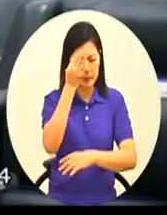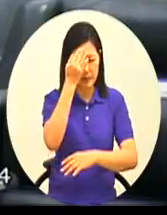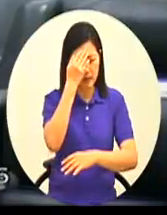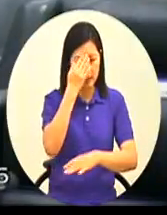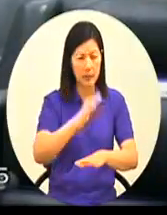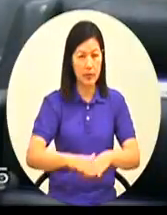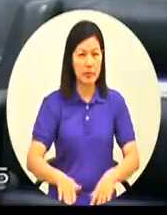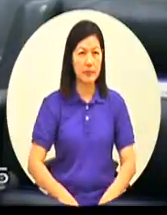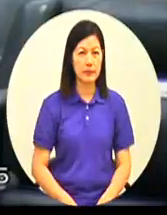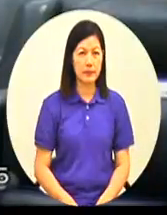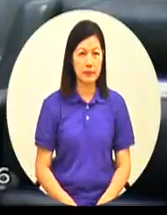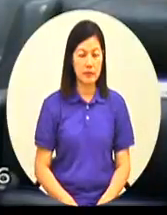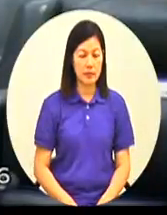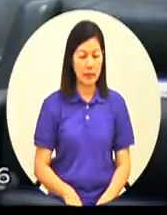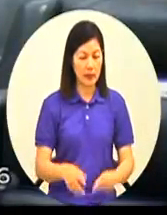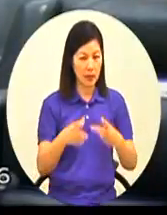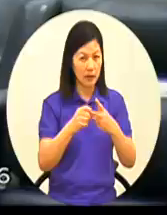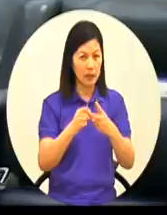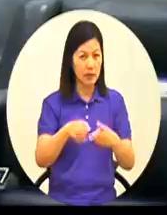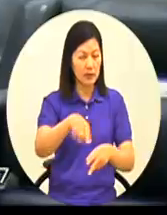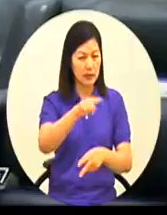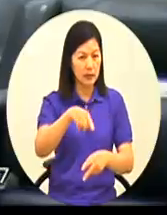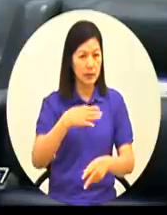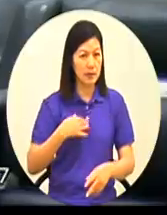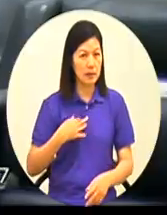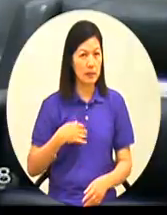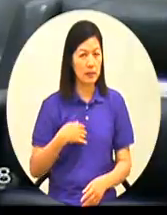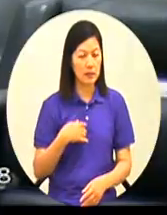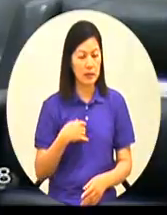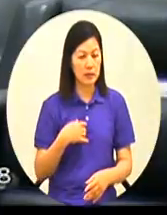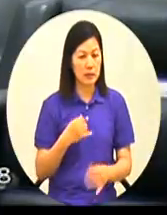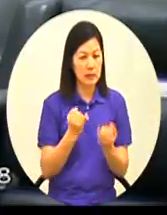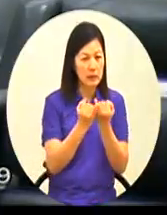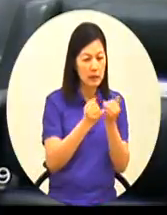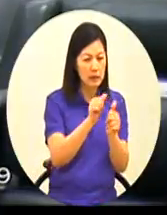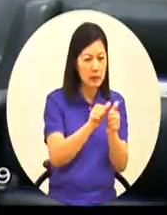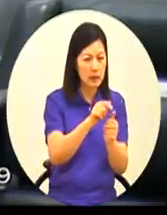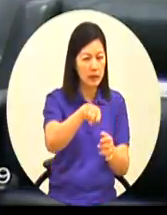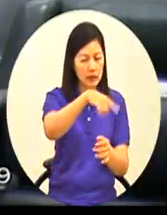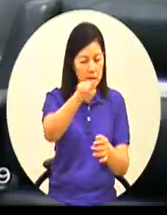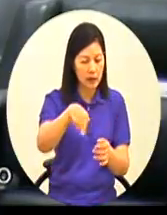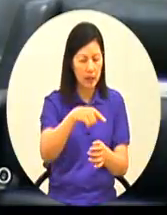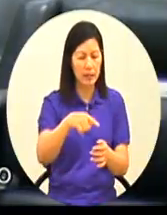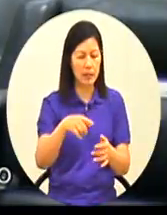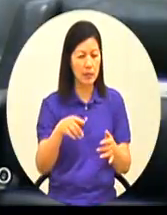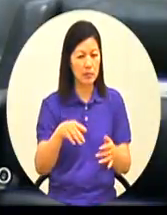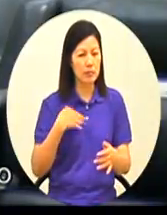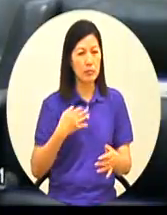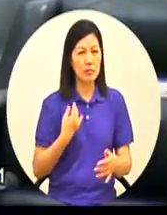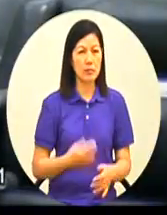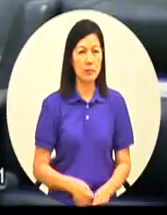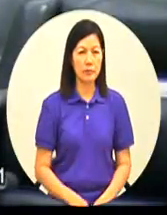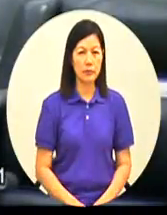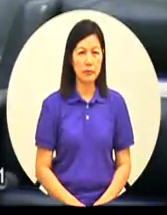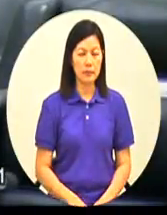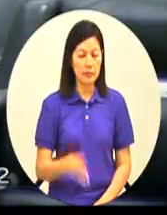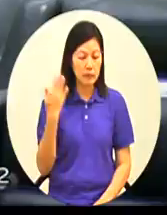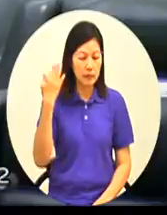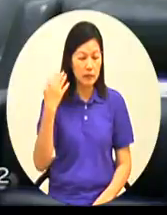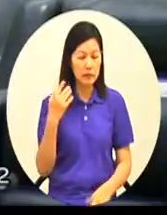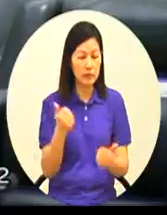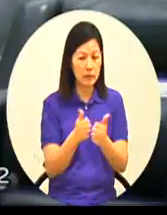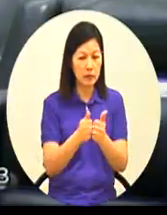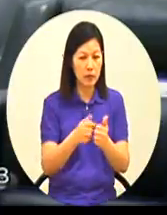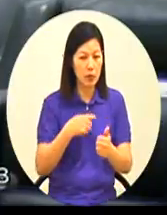二个部分就是说，其实大家要知道、可能很多同志朋友到现在也不知道，其实在上一个会期我特别